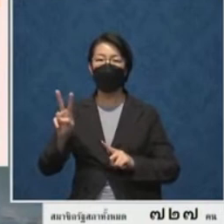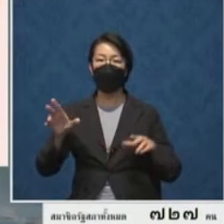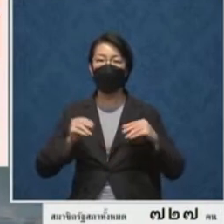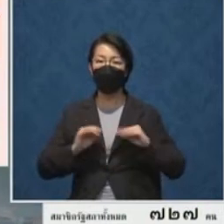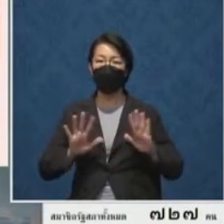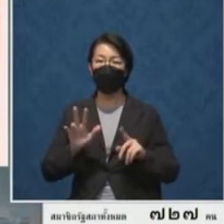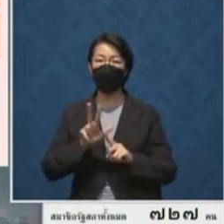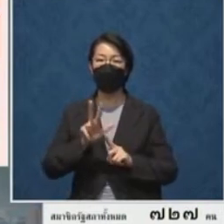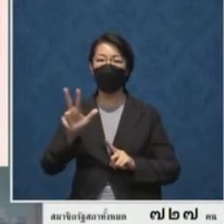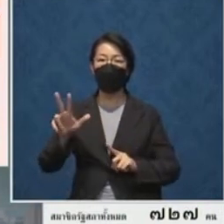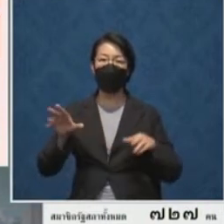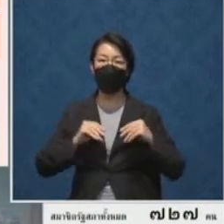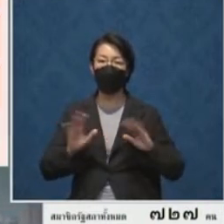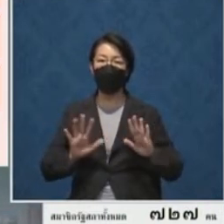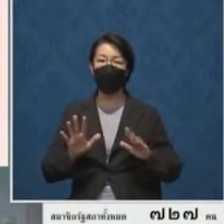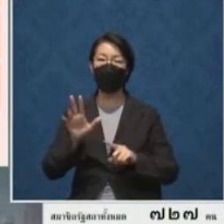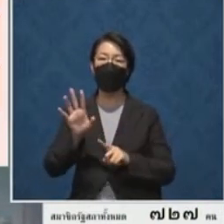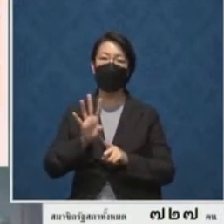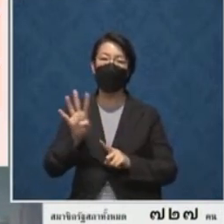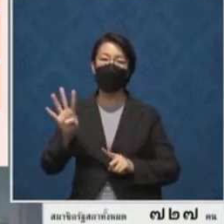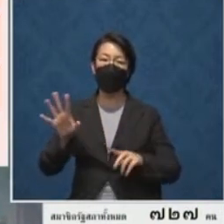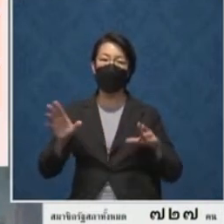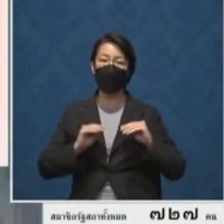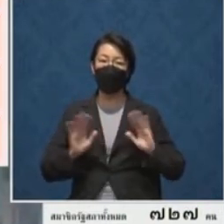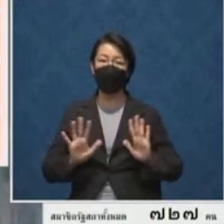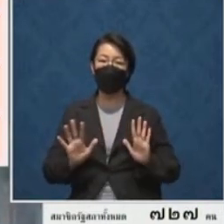ไม่รับหลักการและ4ไม่รับหลักการค่ะ